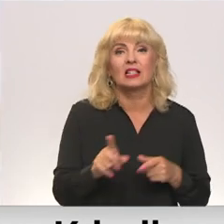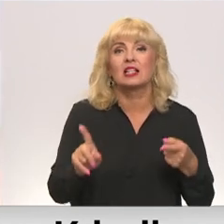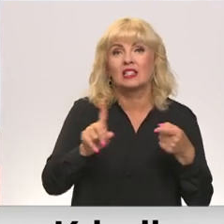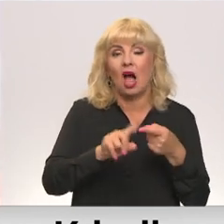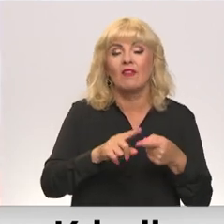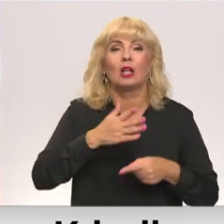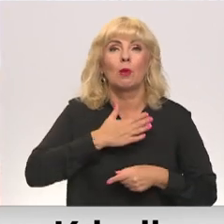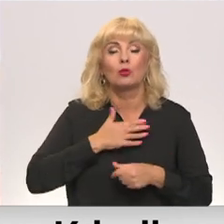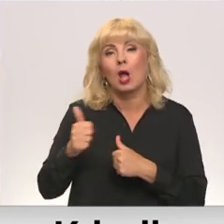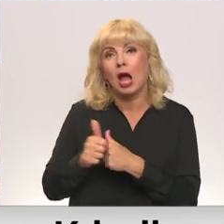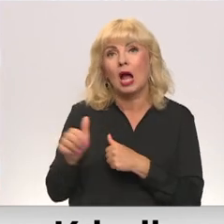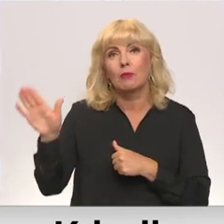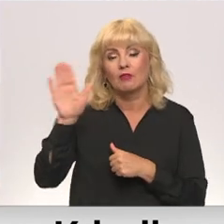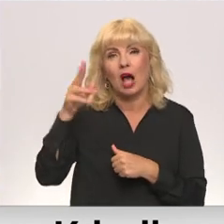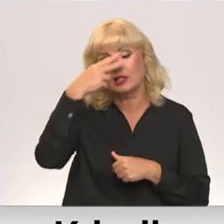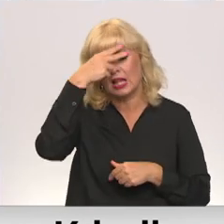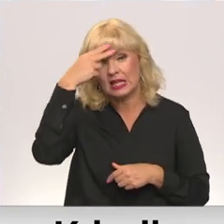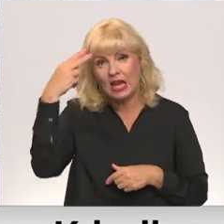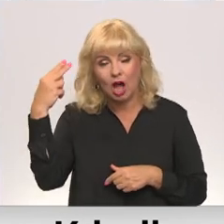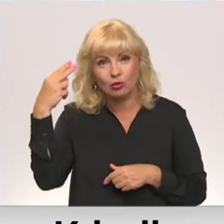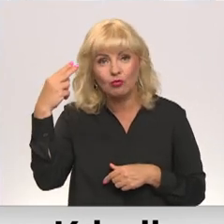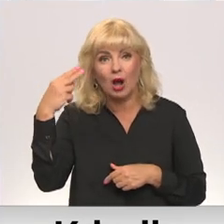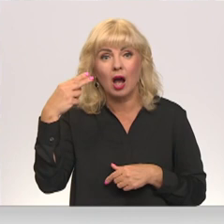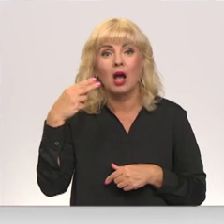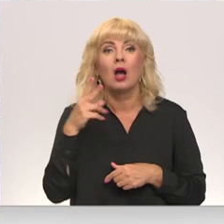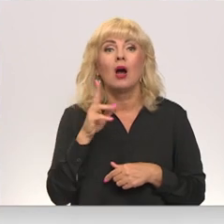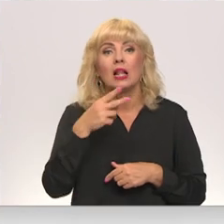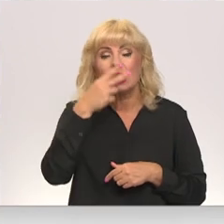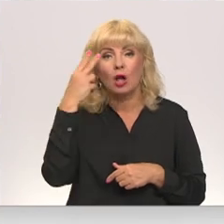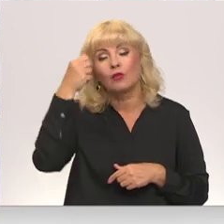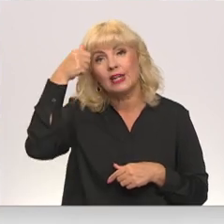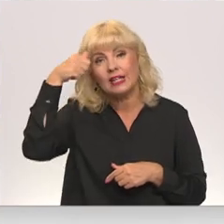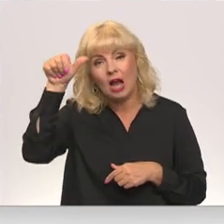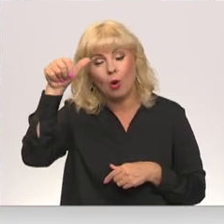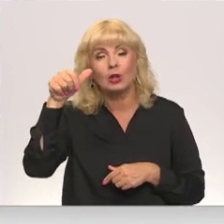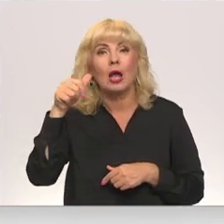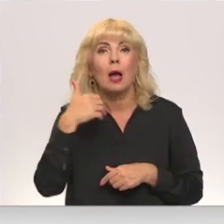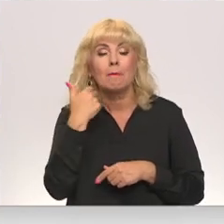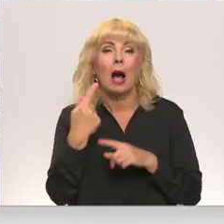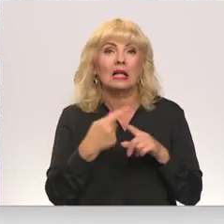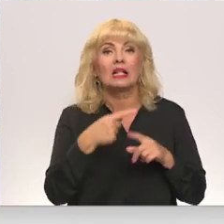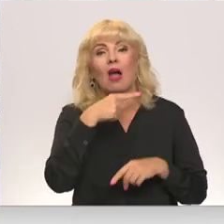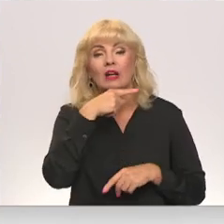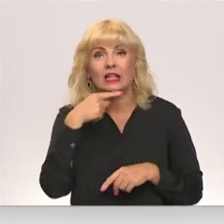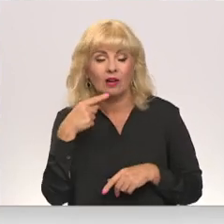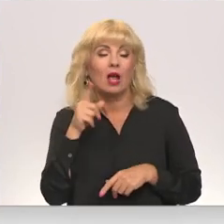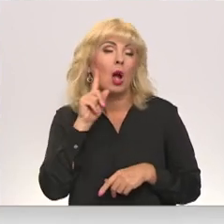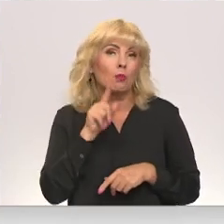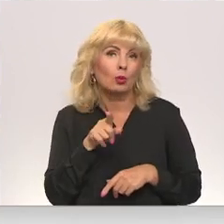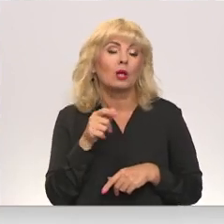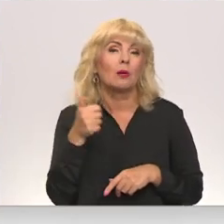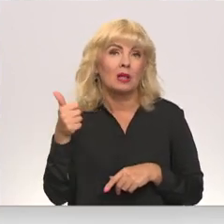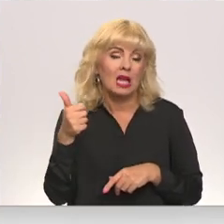ar mūsu kaimiņu valstīm Lietuvu, to, ko Klenbergkungs teica, Lietuvu, Igauniju, Baltkrieviju un Krieviju. Un, protams, viņi ir